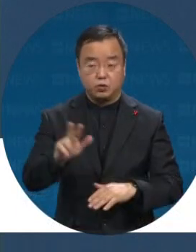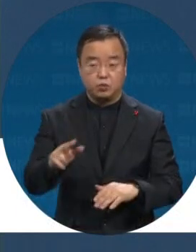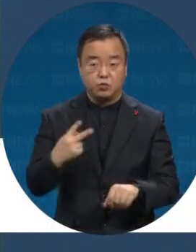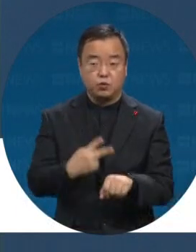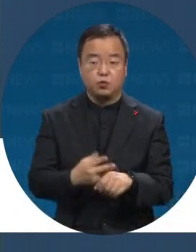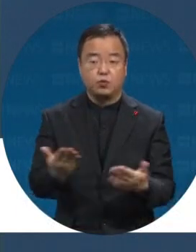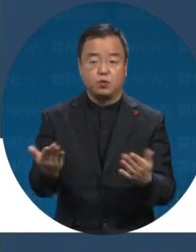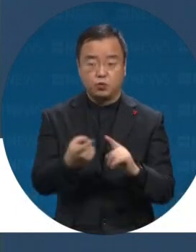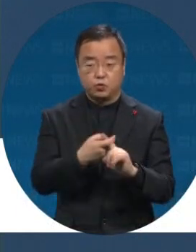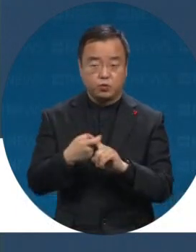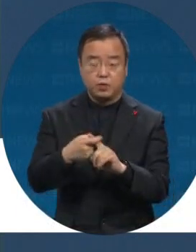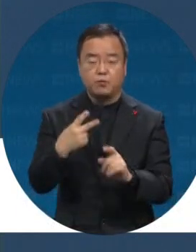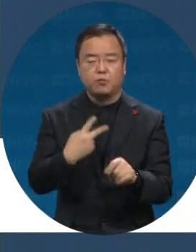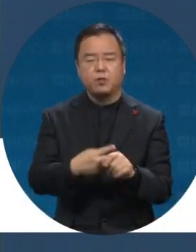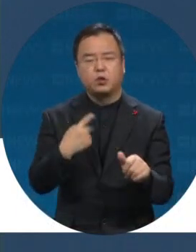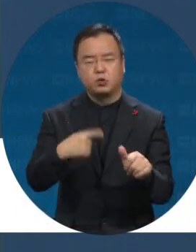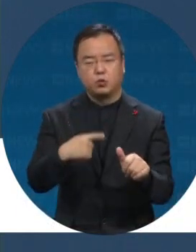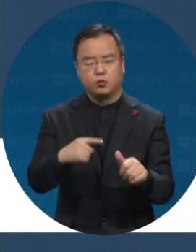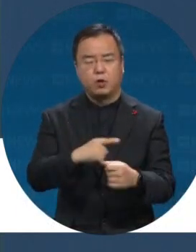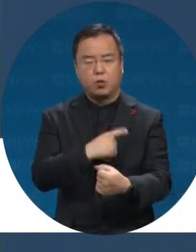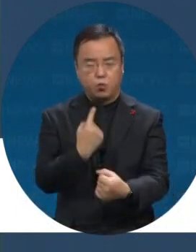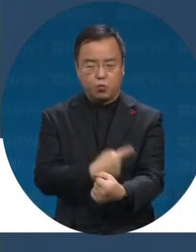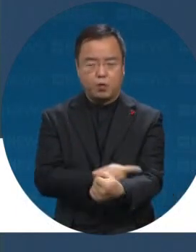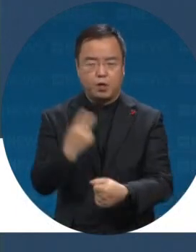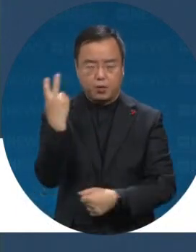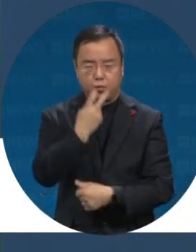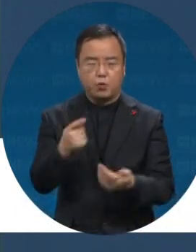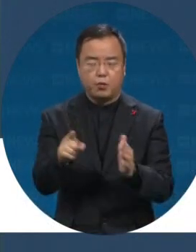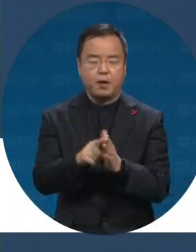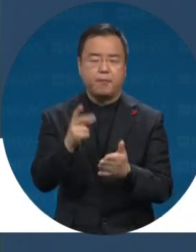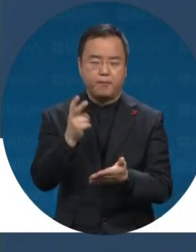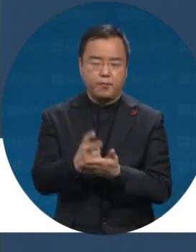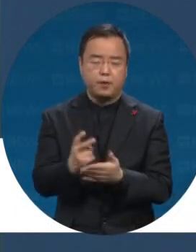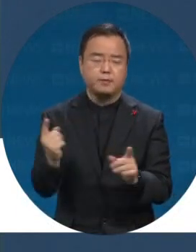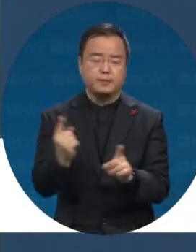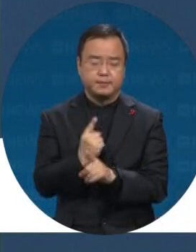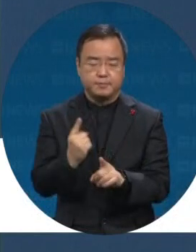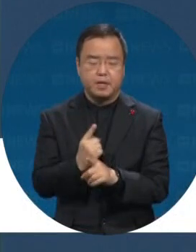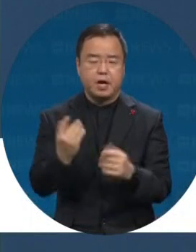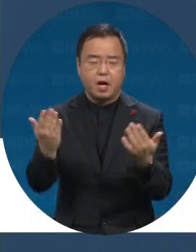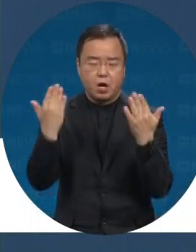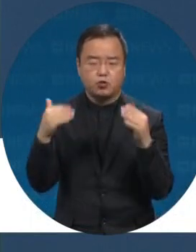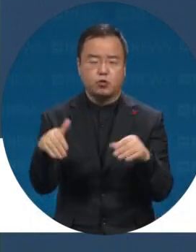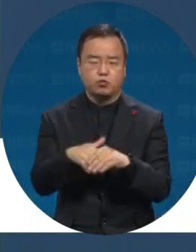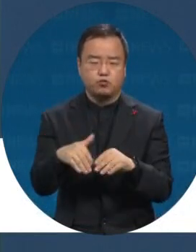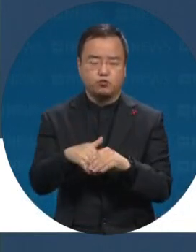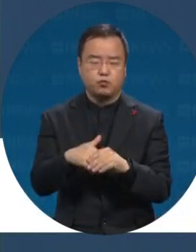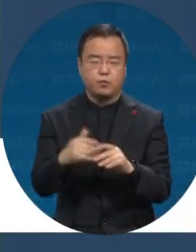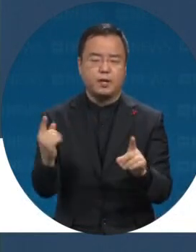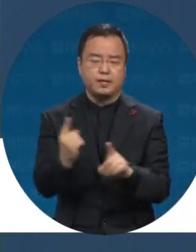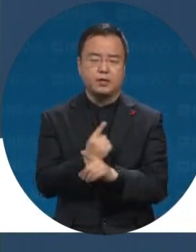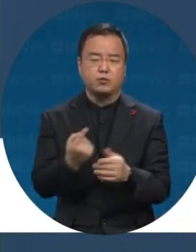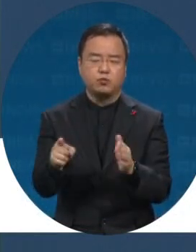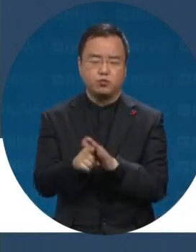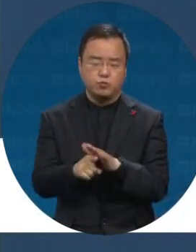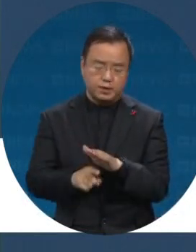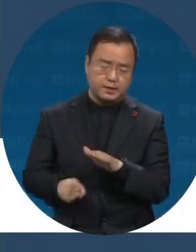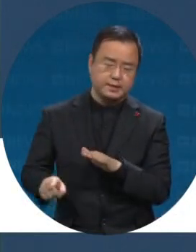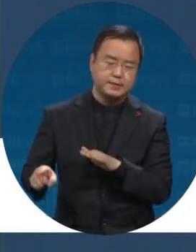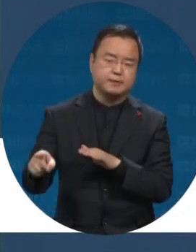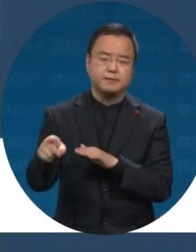교육할 권리보장을 위해서 법과 제도를 기억하고 학교 문화 개선을 위해서 앞장서려고 합니다 우선 지금